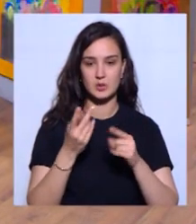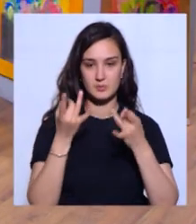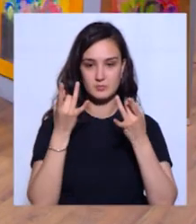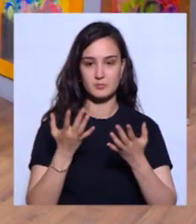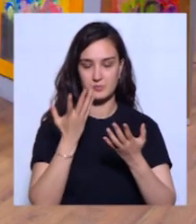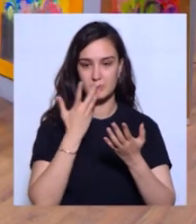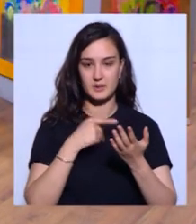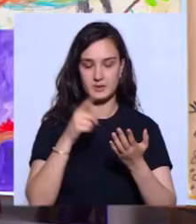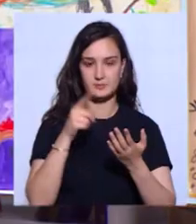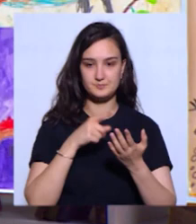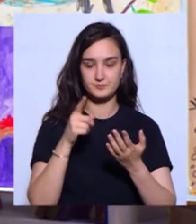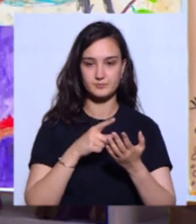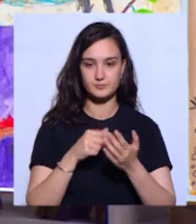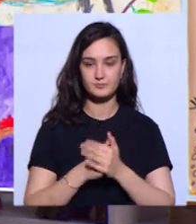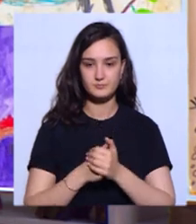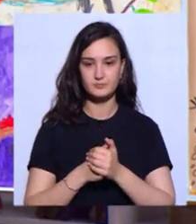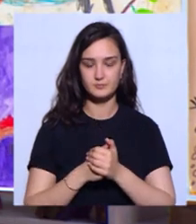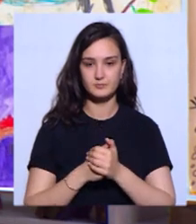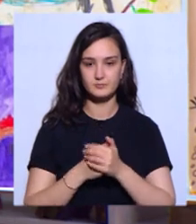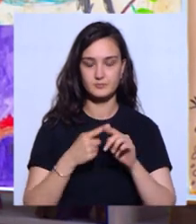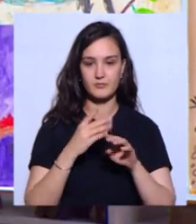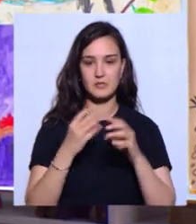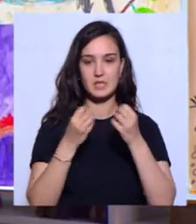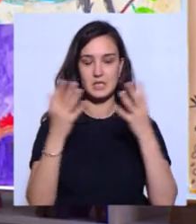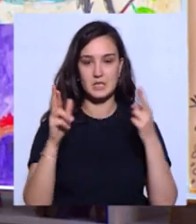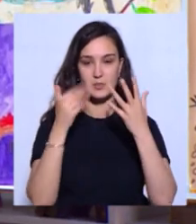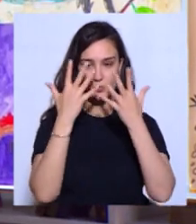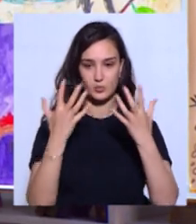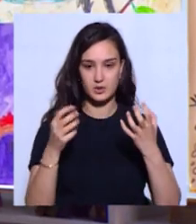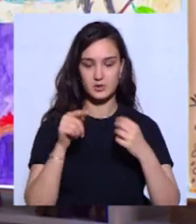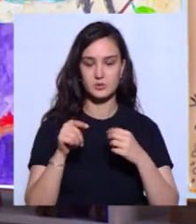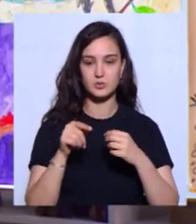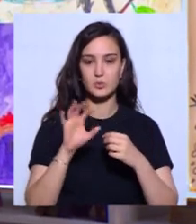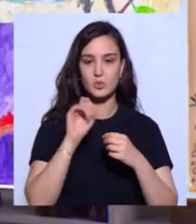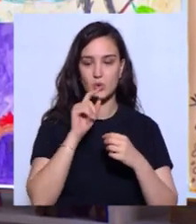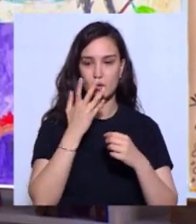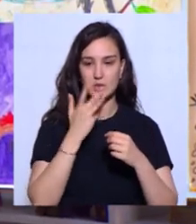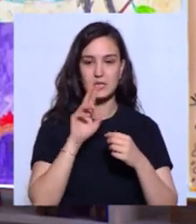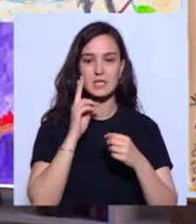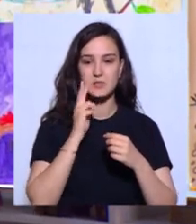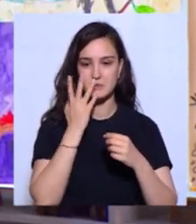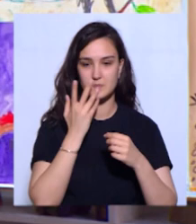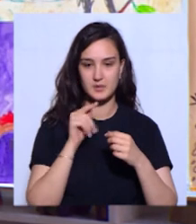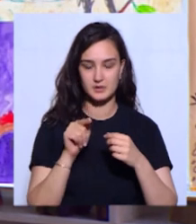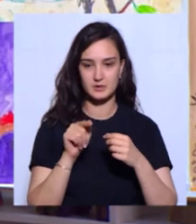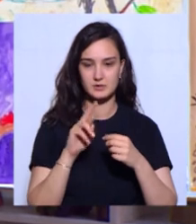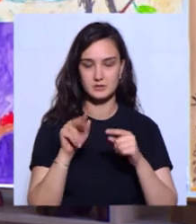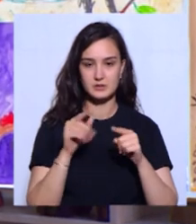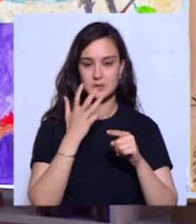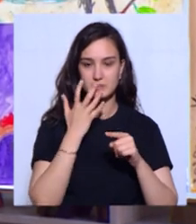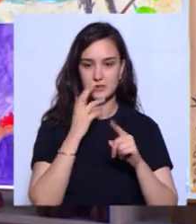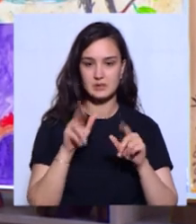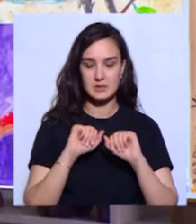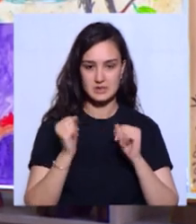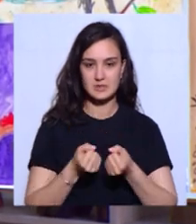ფერის ფონი. ეს არის ღია და მუქი, ოხრა და იასამნისფერი, თბილი და ცივი, ესეც